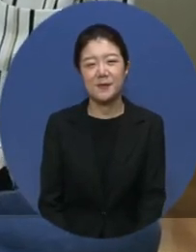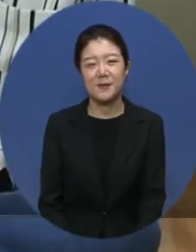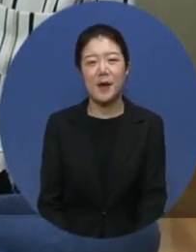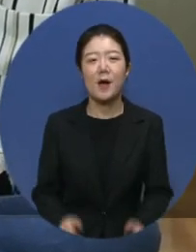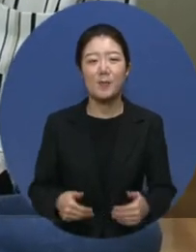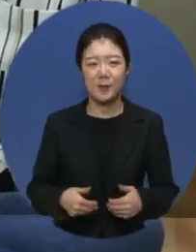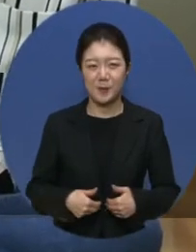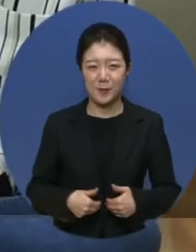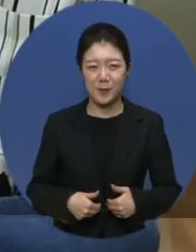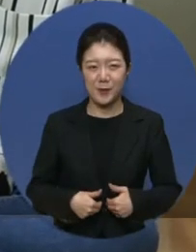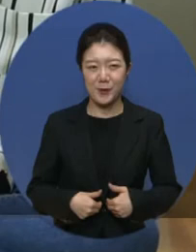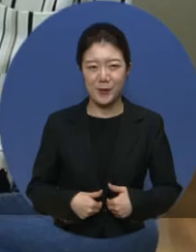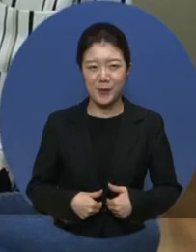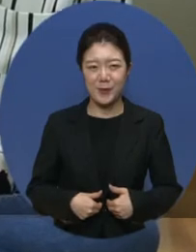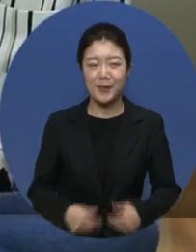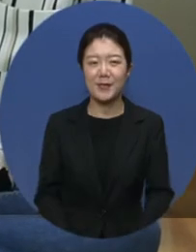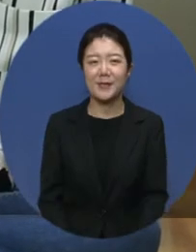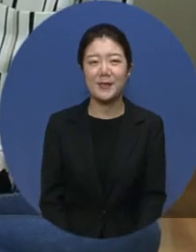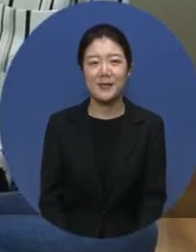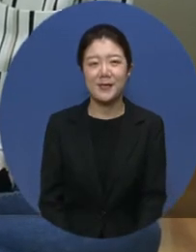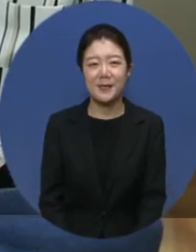필요한 방법이거든요. 그러니까